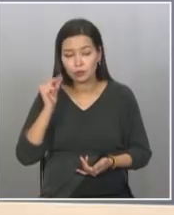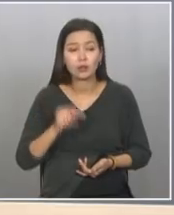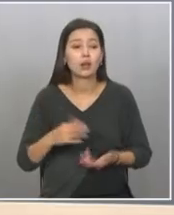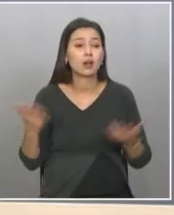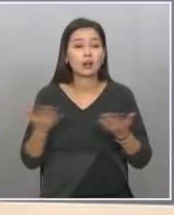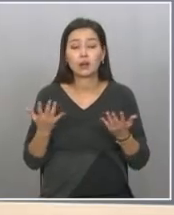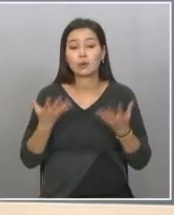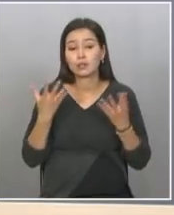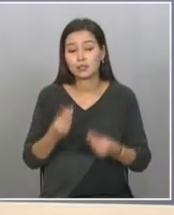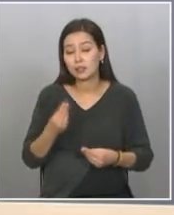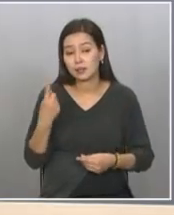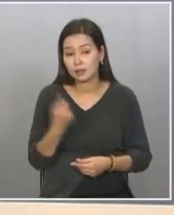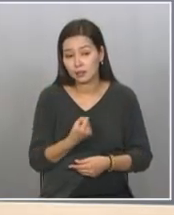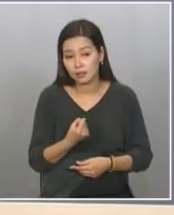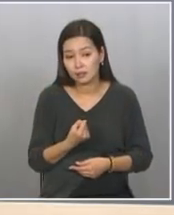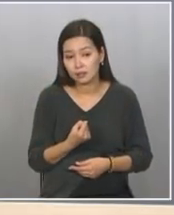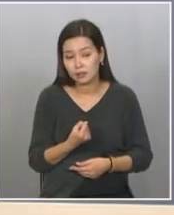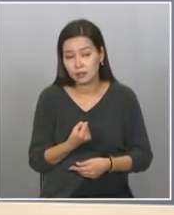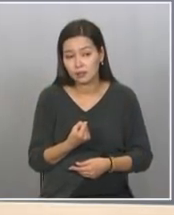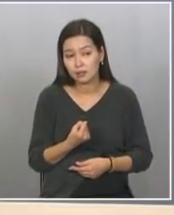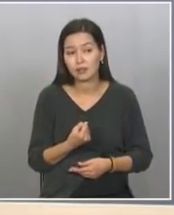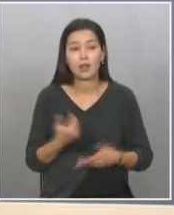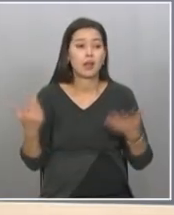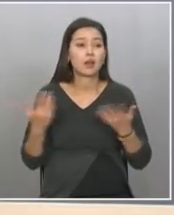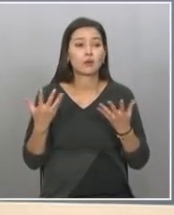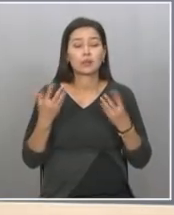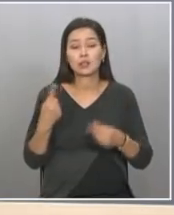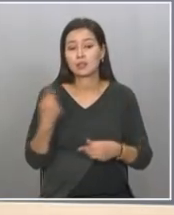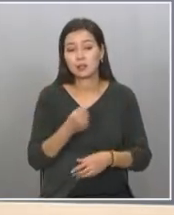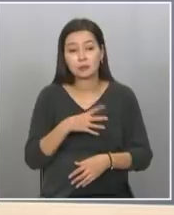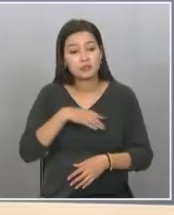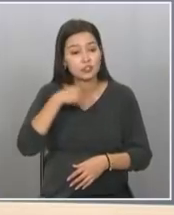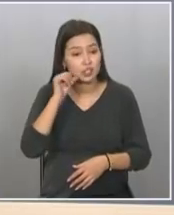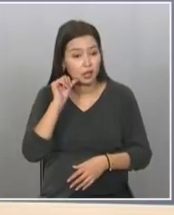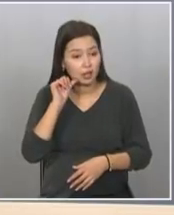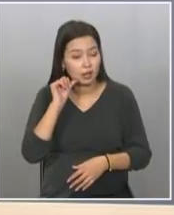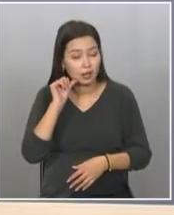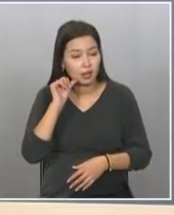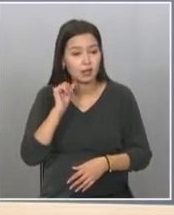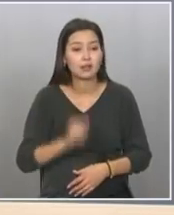А какой день недели? А какой день недели был вчера?